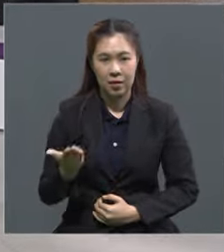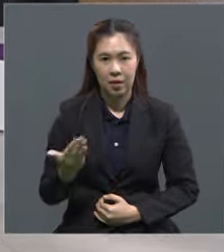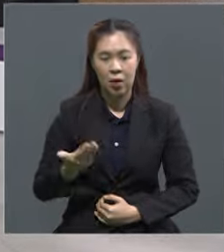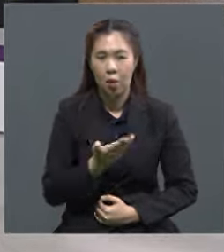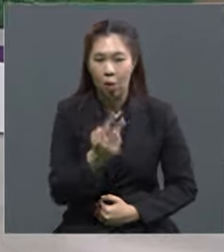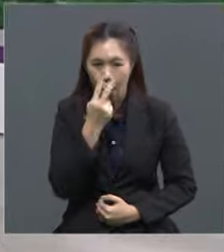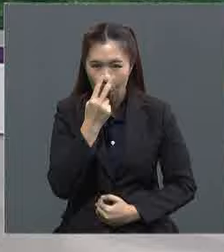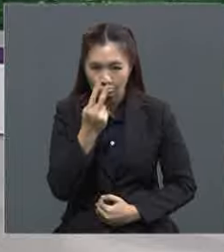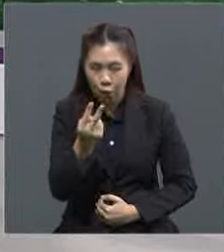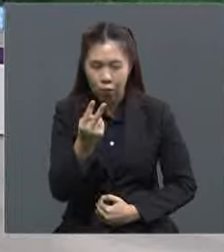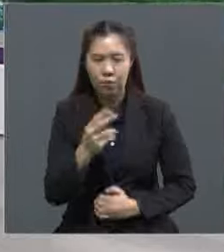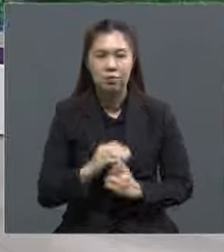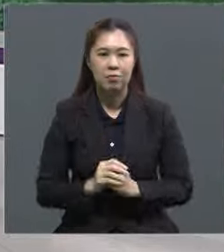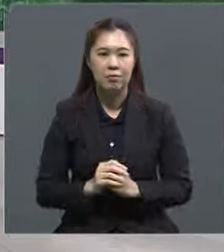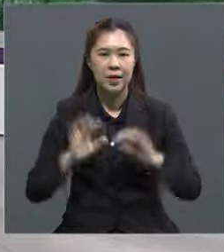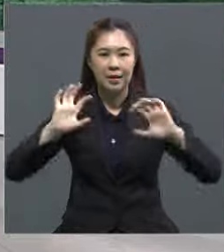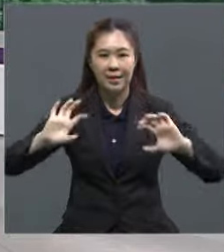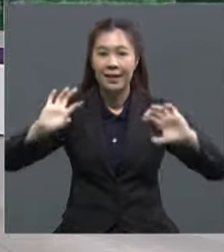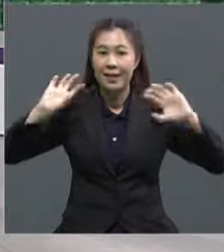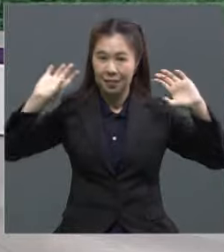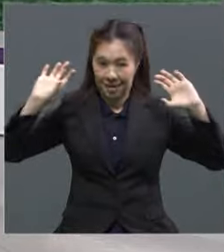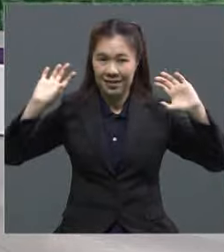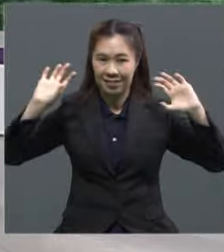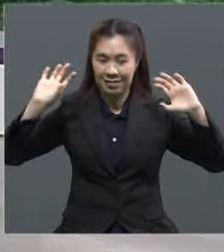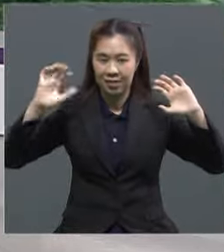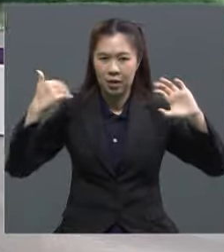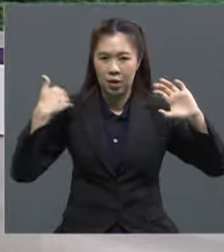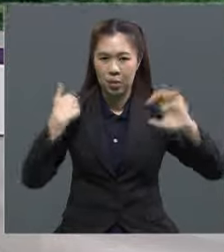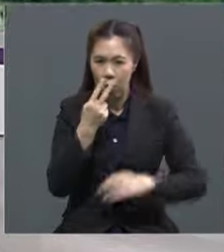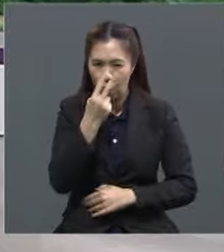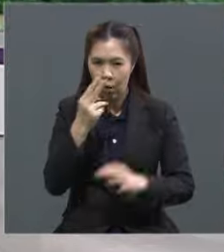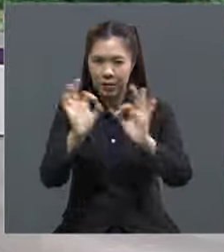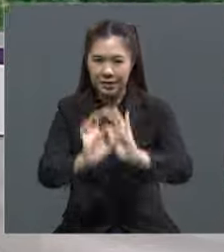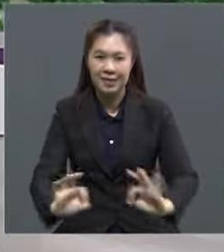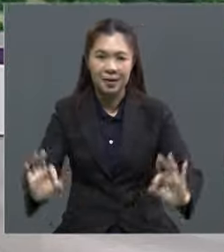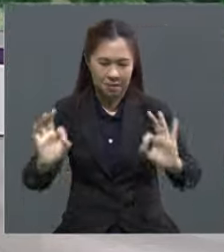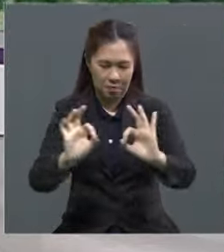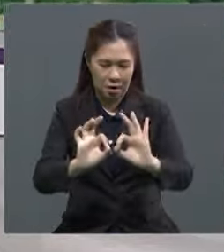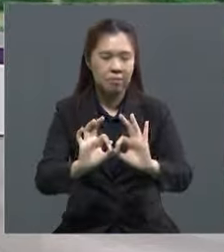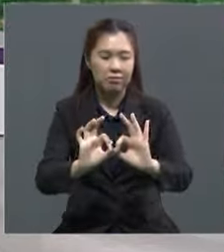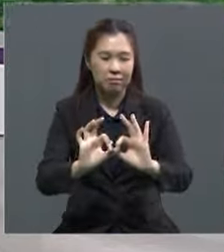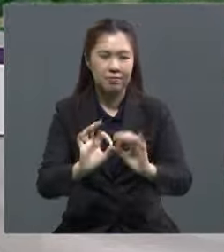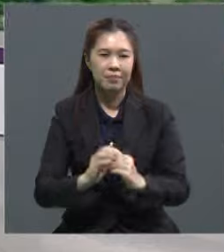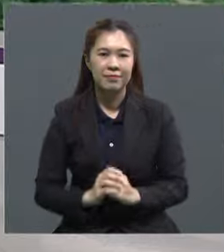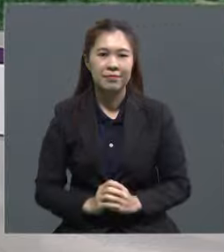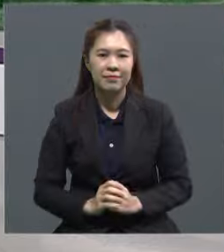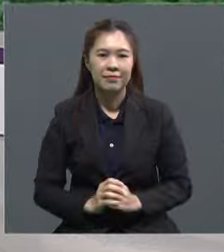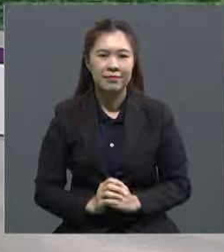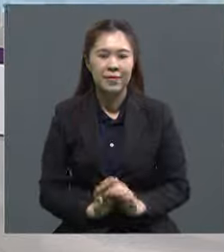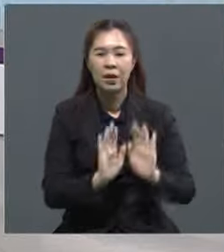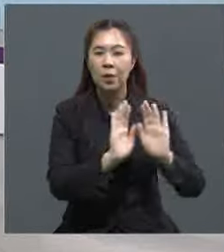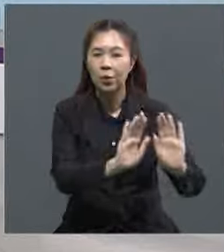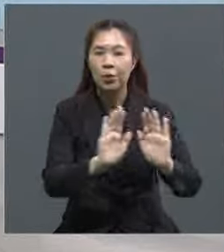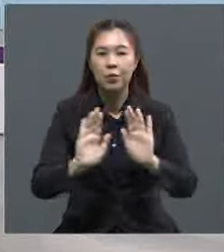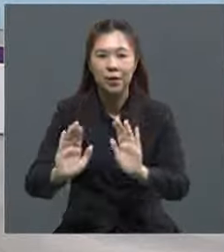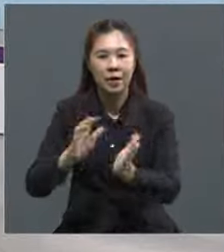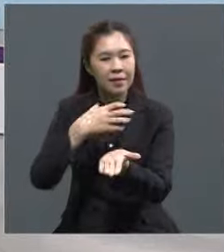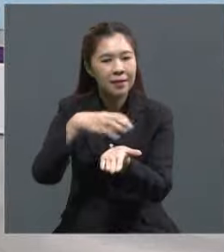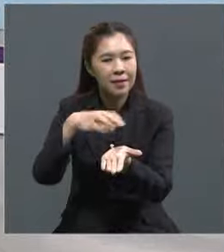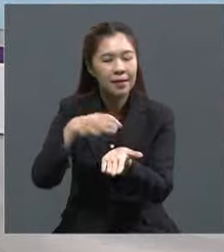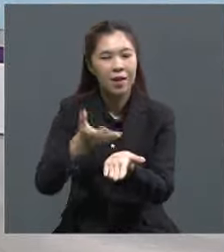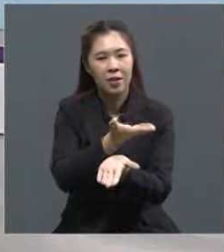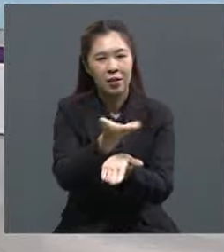อนาคตนะครับแล้วก็ทางรัฐบาลเนี่ยนะครับก็ได้ให้ความสำคัญเกี่ยวกับในเรื่องนี้เป็นอย่างมากนะครับก็อยากจะฝากเรียนพี่น้องประชาชนครับ